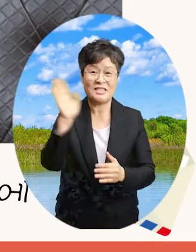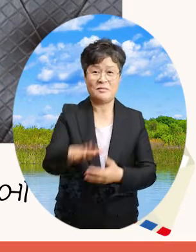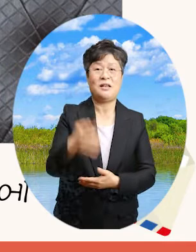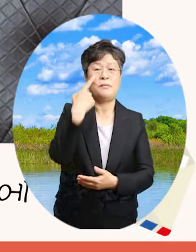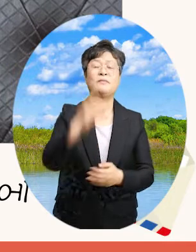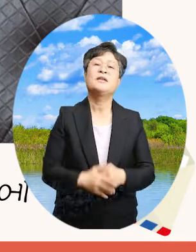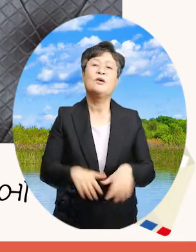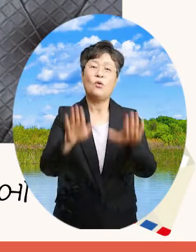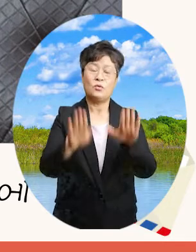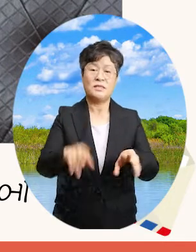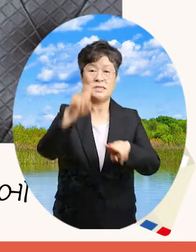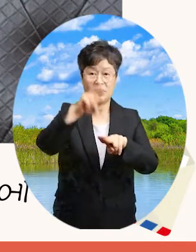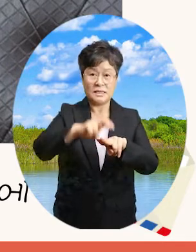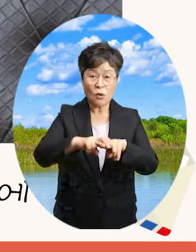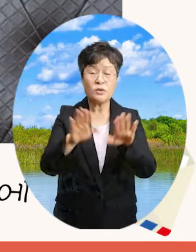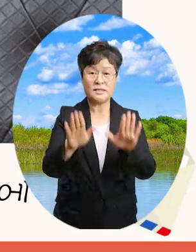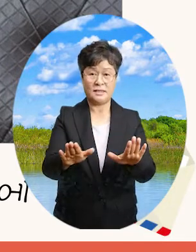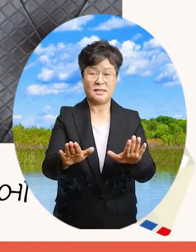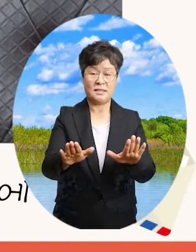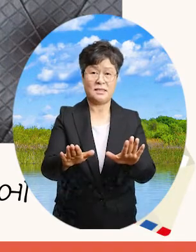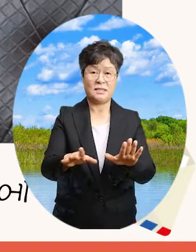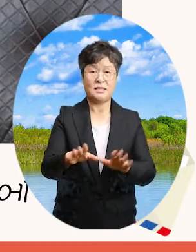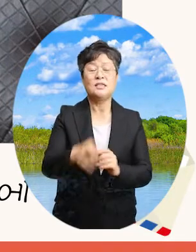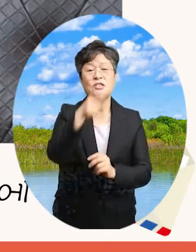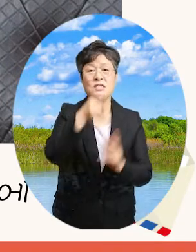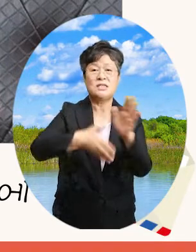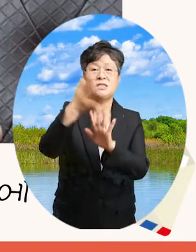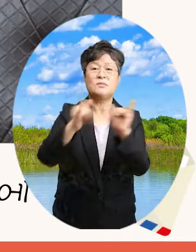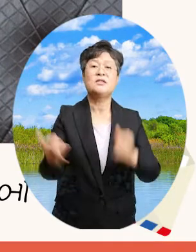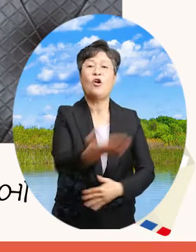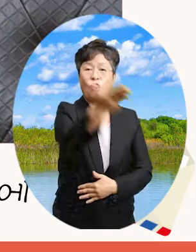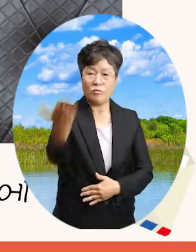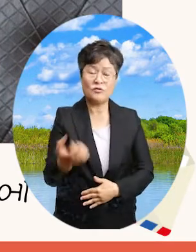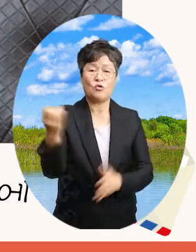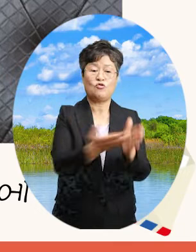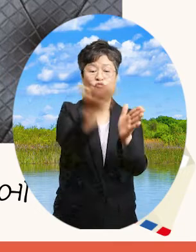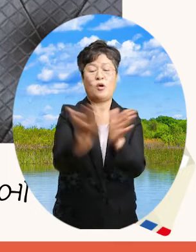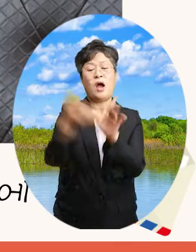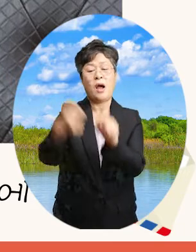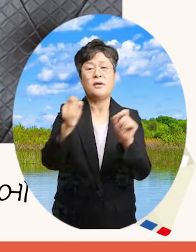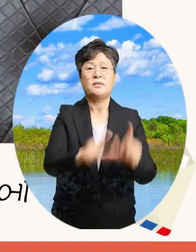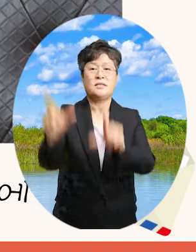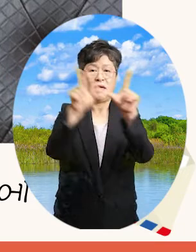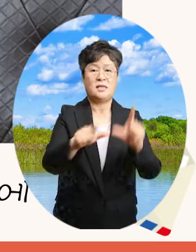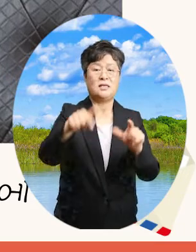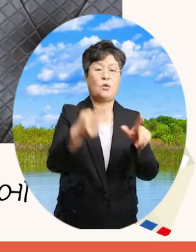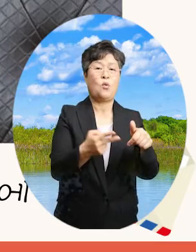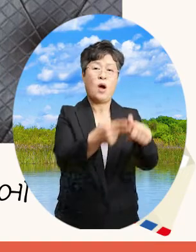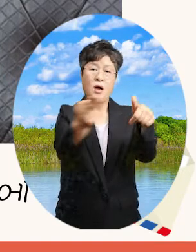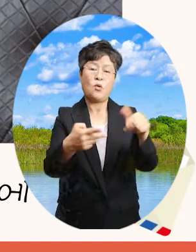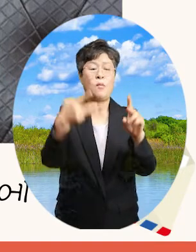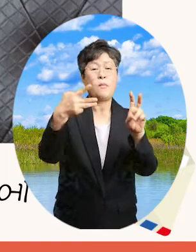내년에도 여러분들 적극적인 참여를 기대할 거고요. 지금 이 하천에 이제 뭐 여러 공사가 이루어지면서 외래종들이 또 많이 유입이 됐습니다. 그래서